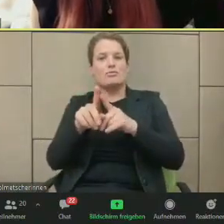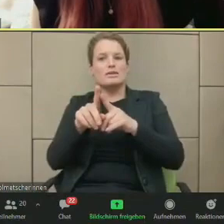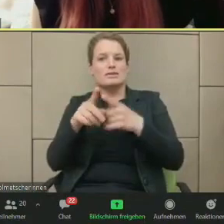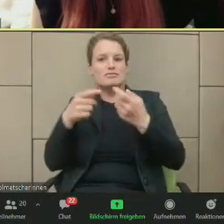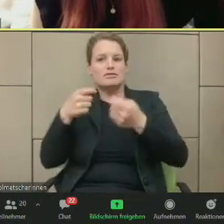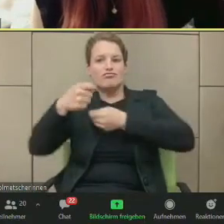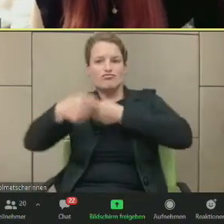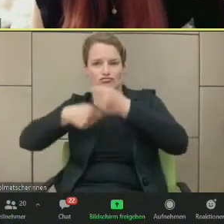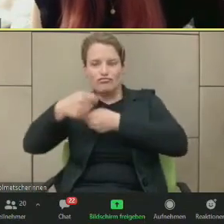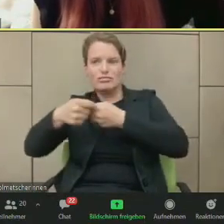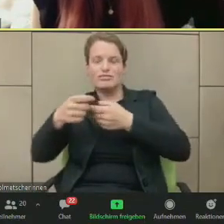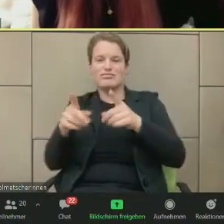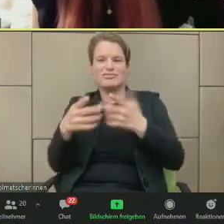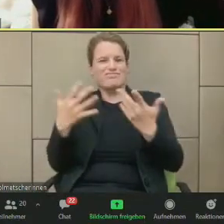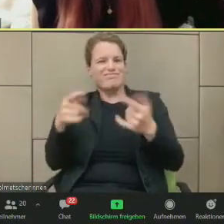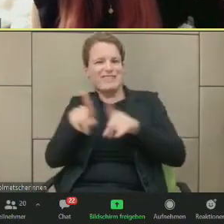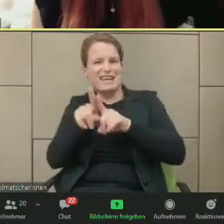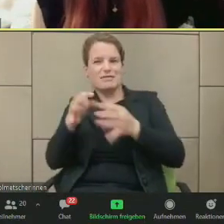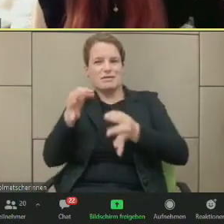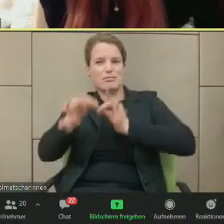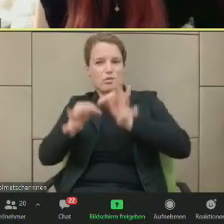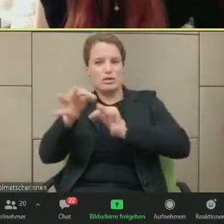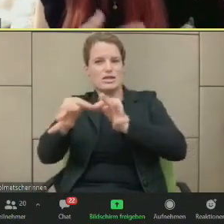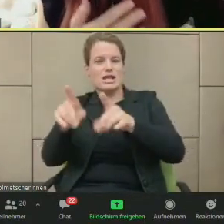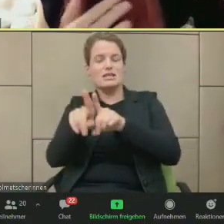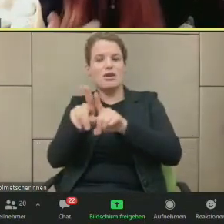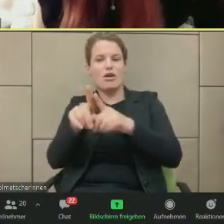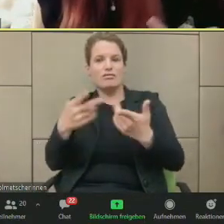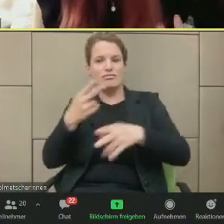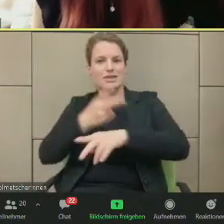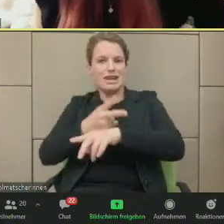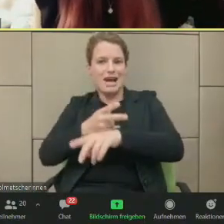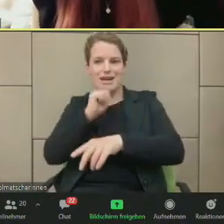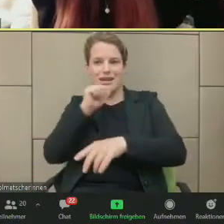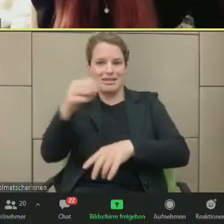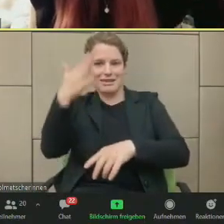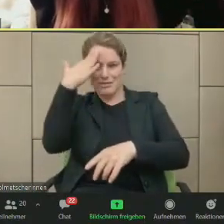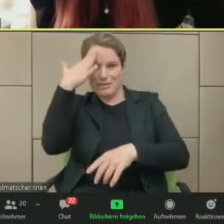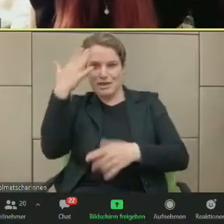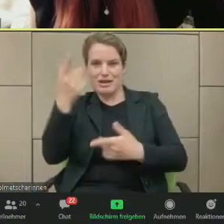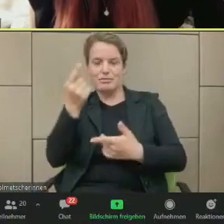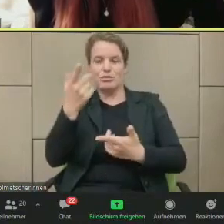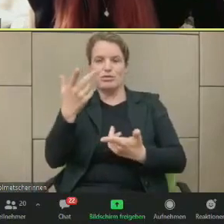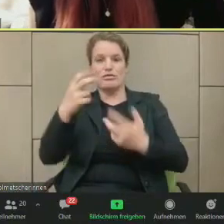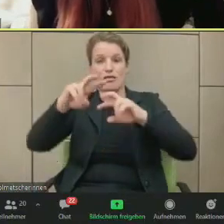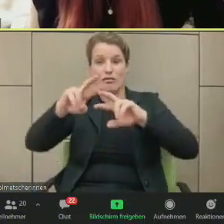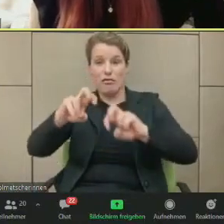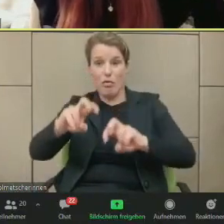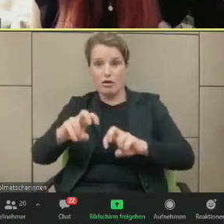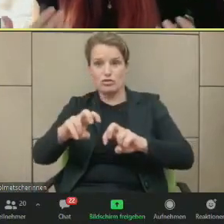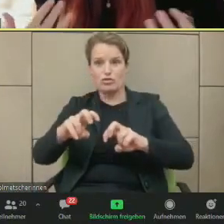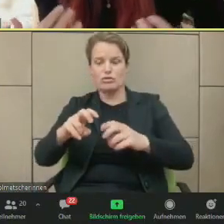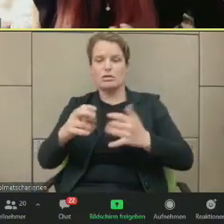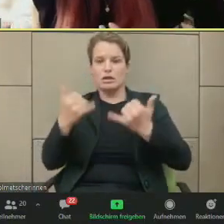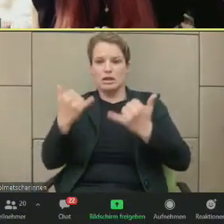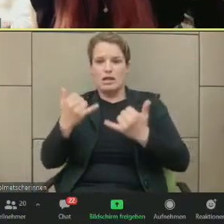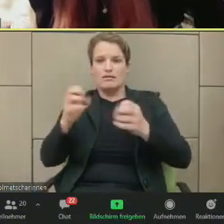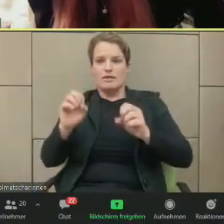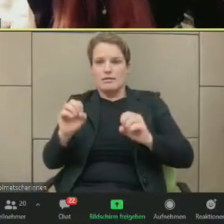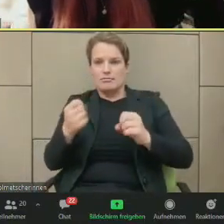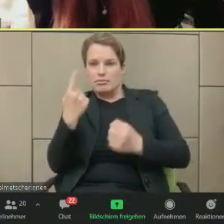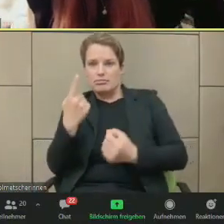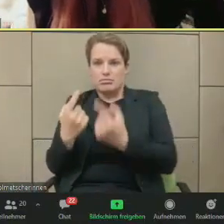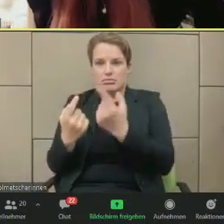Es ist, wie gesagt, eine unbekannte Erkrankheit. Da gibt es ständig neue Forschungserkenntnisse und auch, wie ich selber